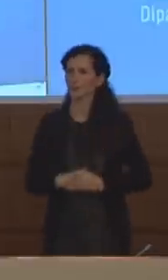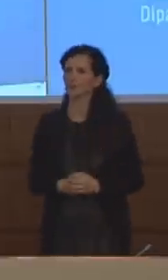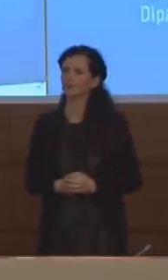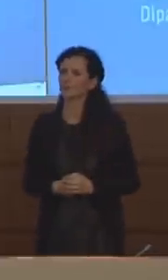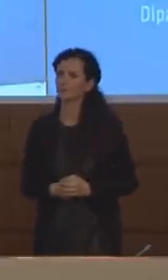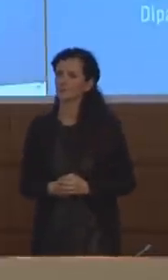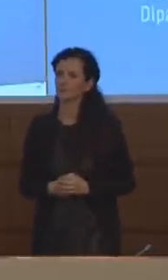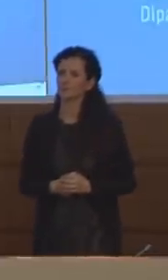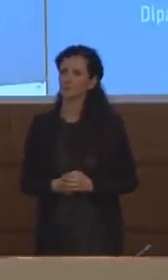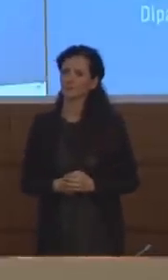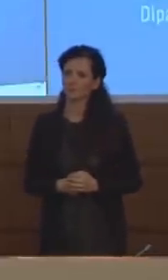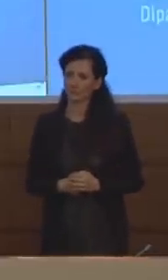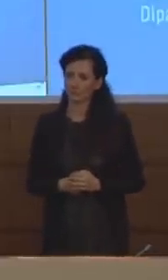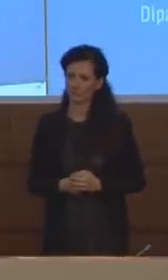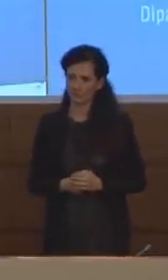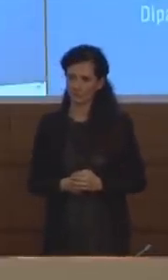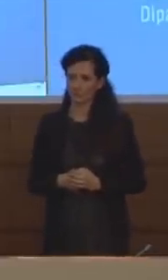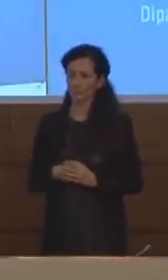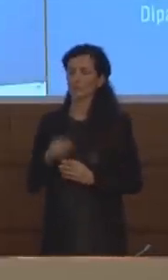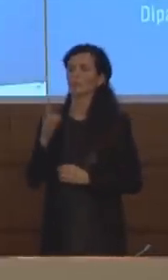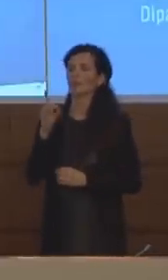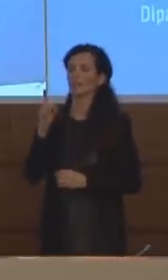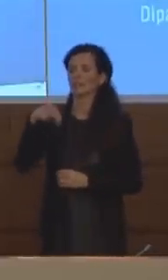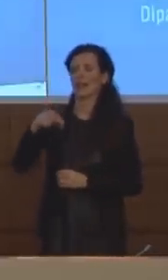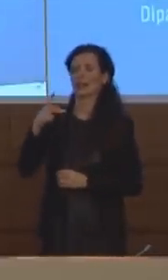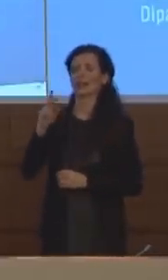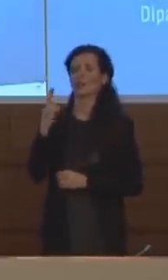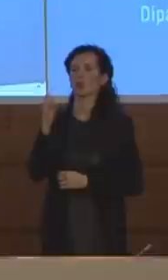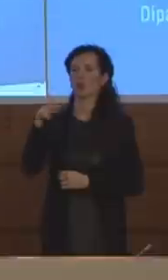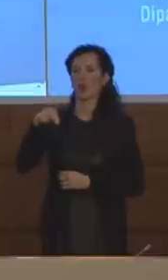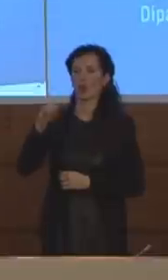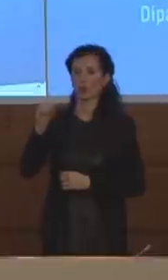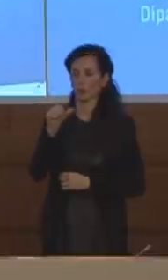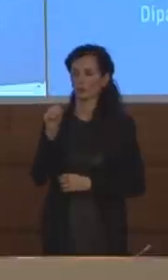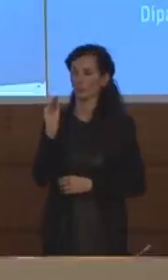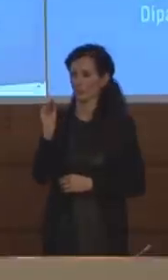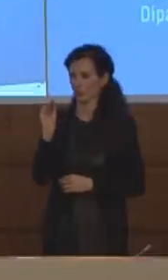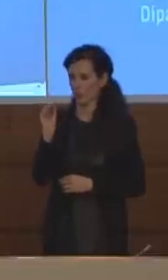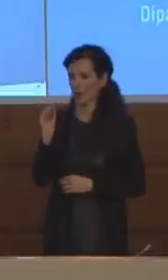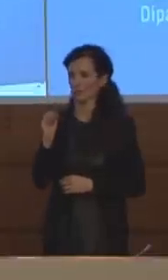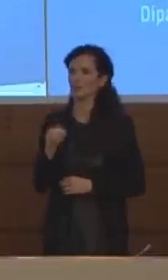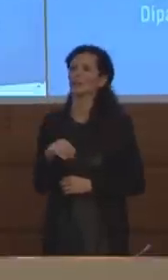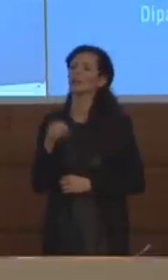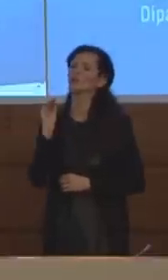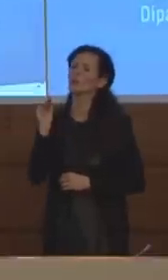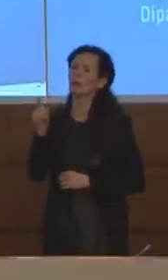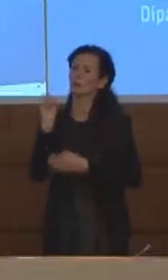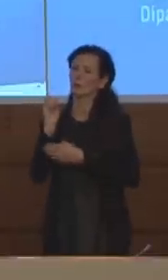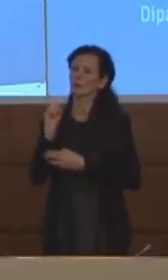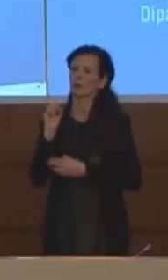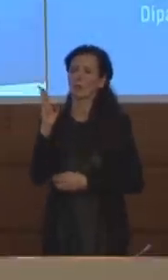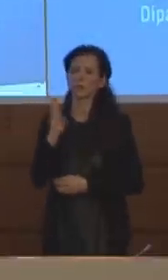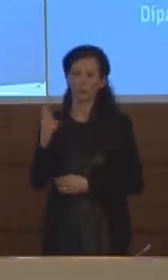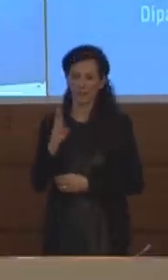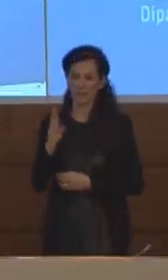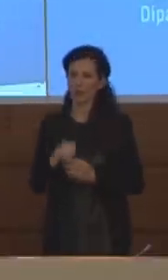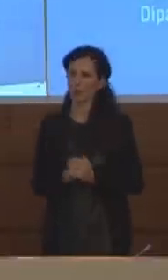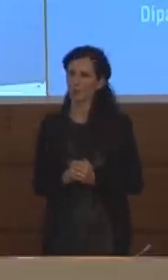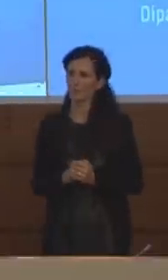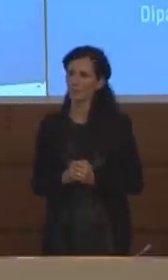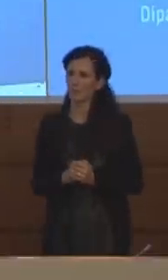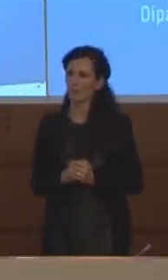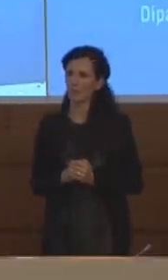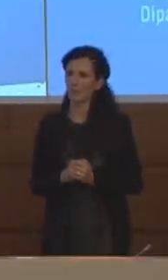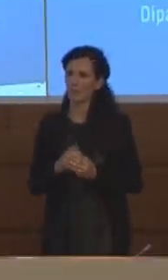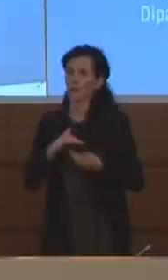buonasera giorgio so d'ora di n kronos due domande per il professor brusaferro e oggi la società